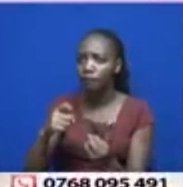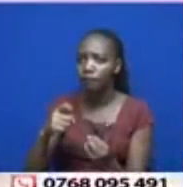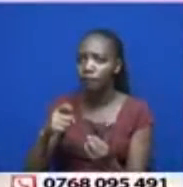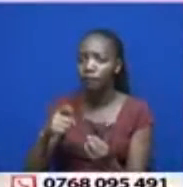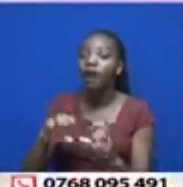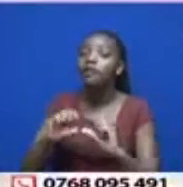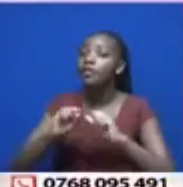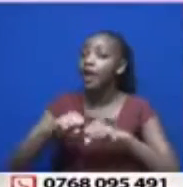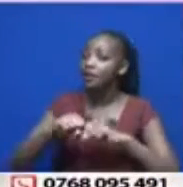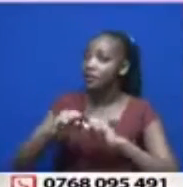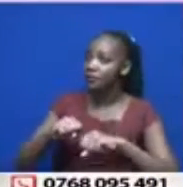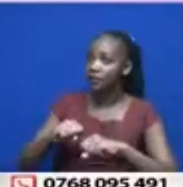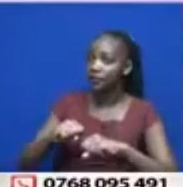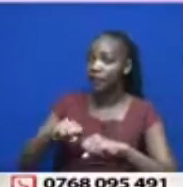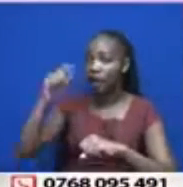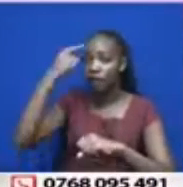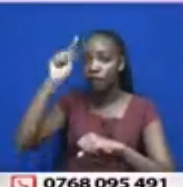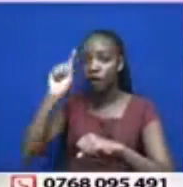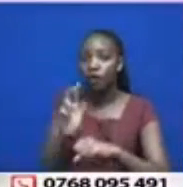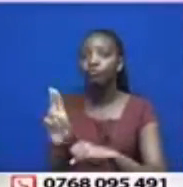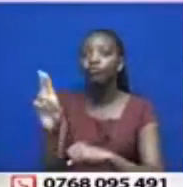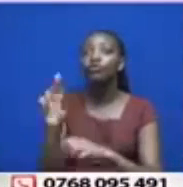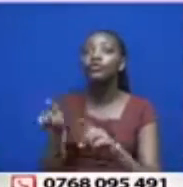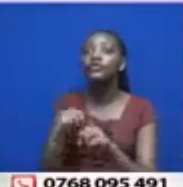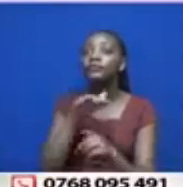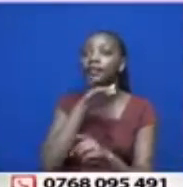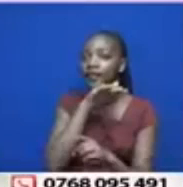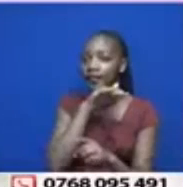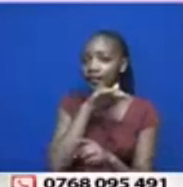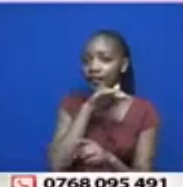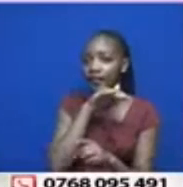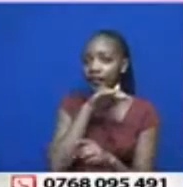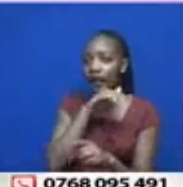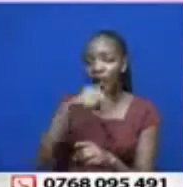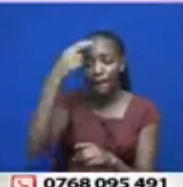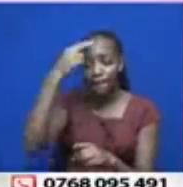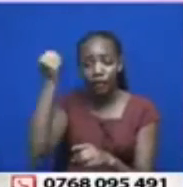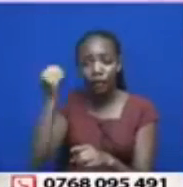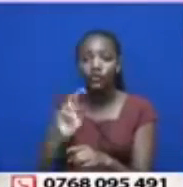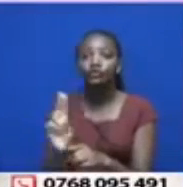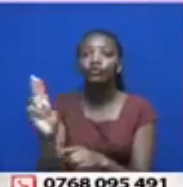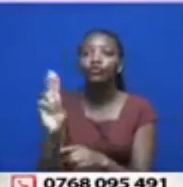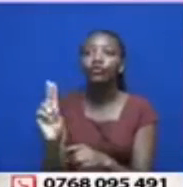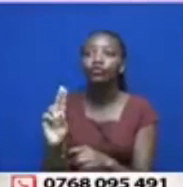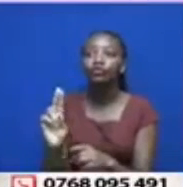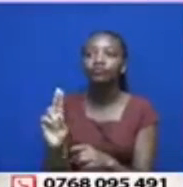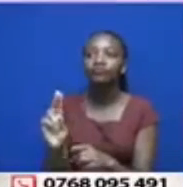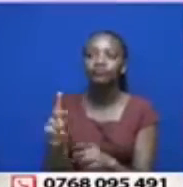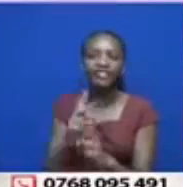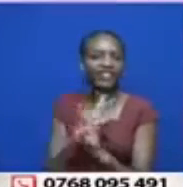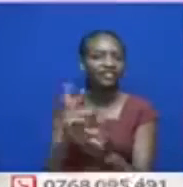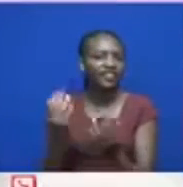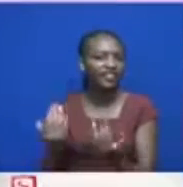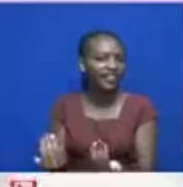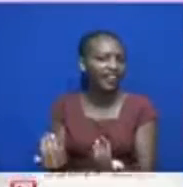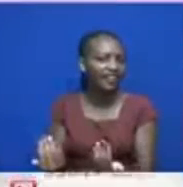makubaliano kati ya rais na Mheshimiwa Raila Odinga, mm, kwa sababu Rais Kenyatta bado ni mchanga, yupo